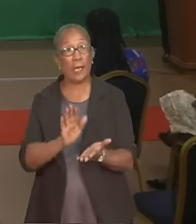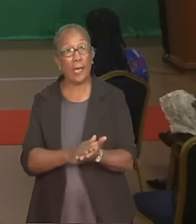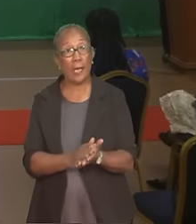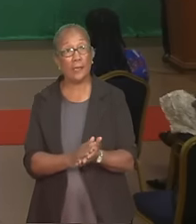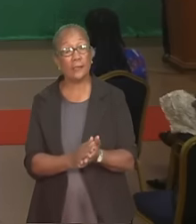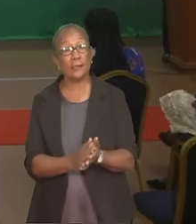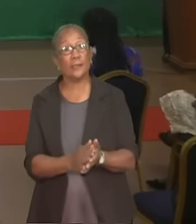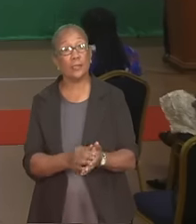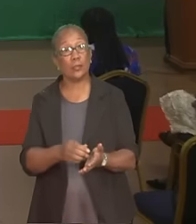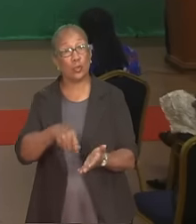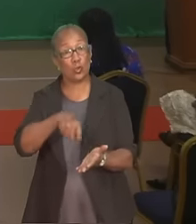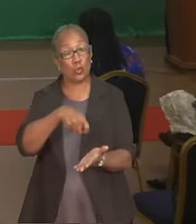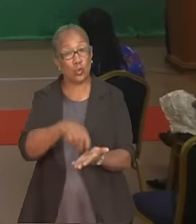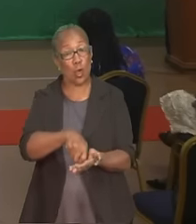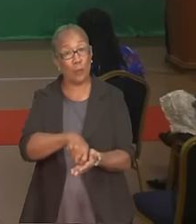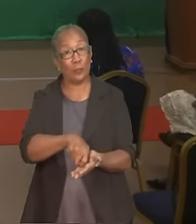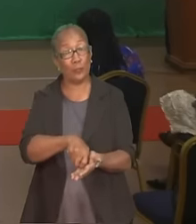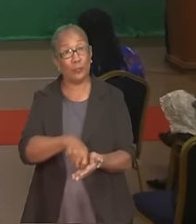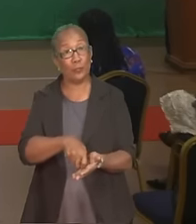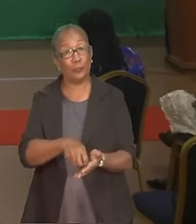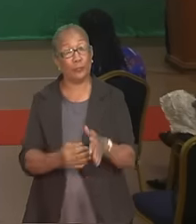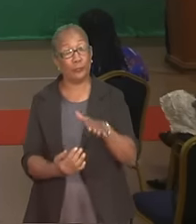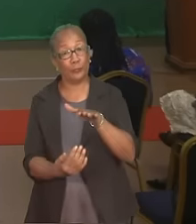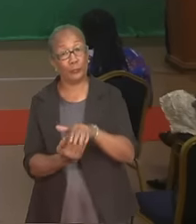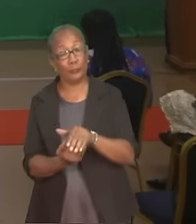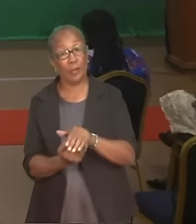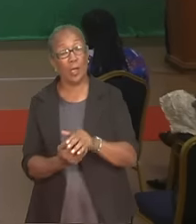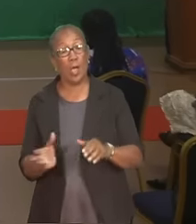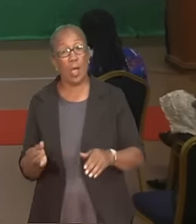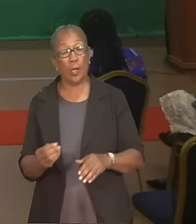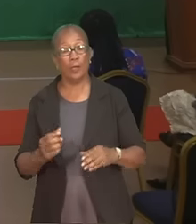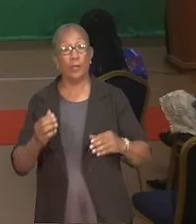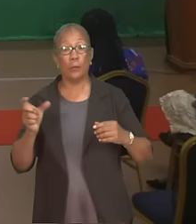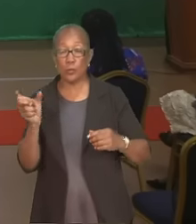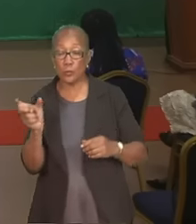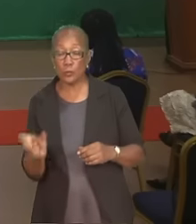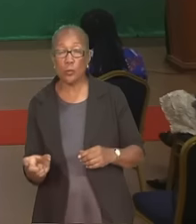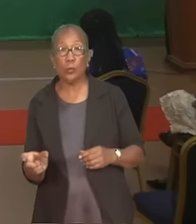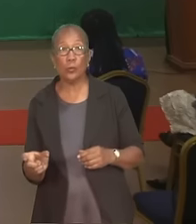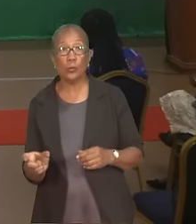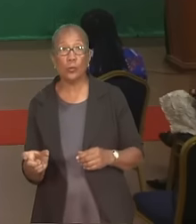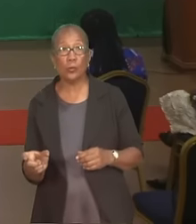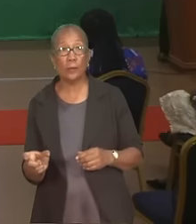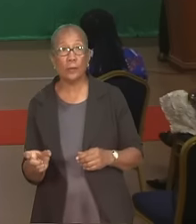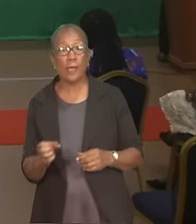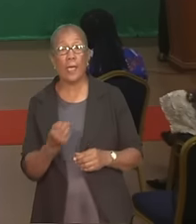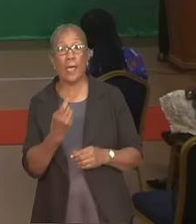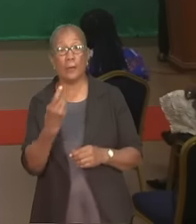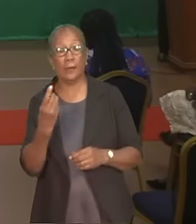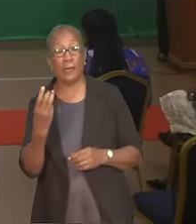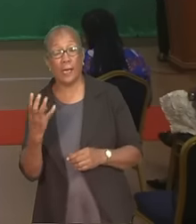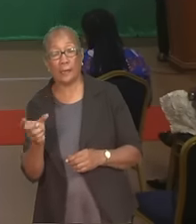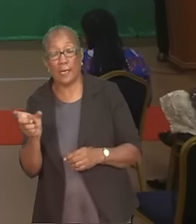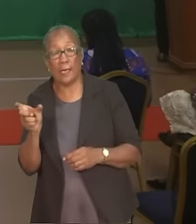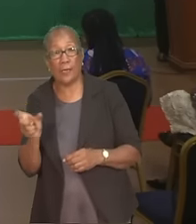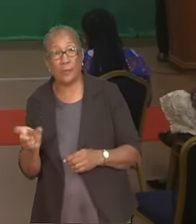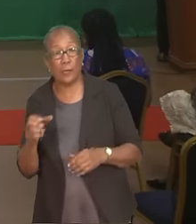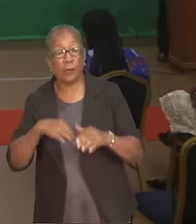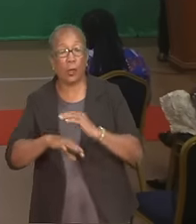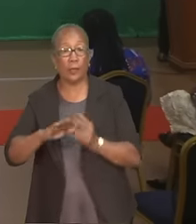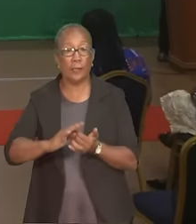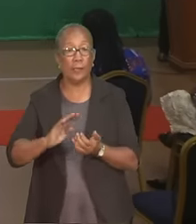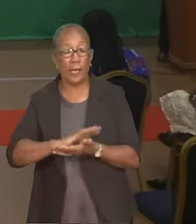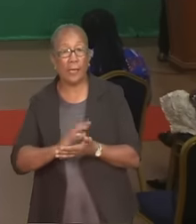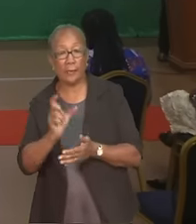nu. Wij hebben 1000 personen die niet voldaan hebben aan een aantal aspecten, onder andere